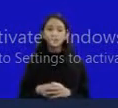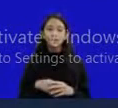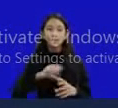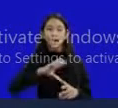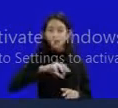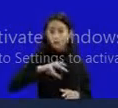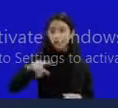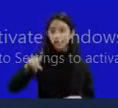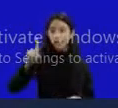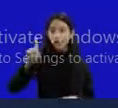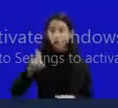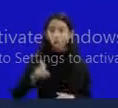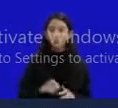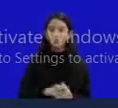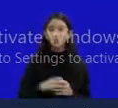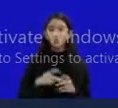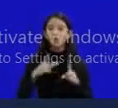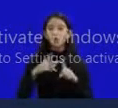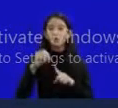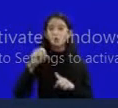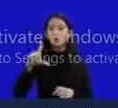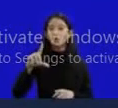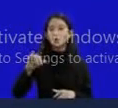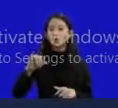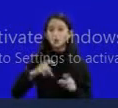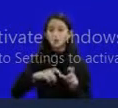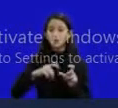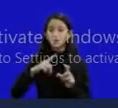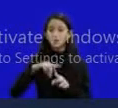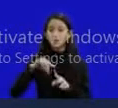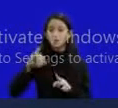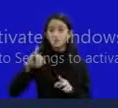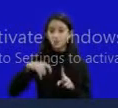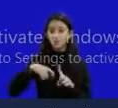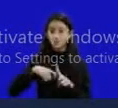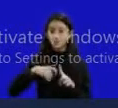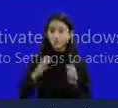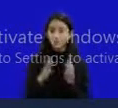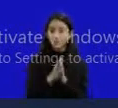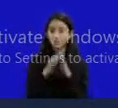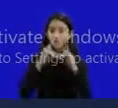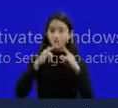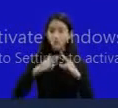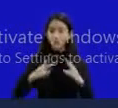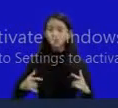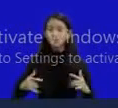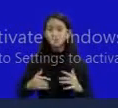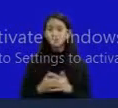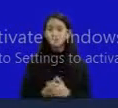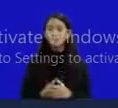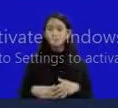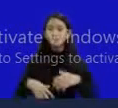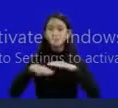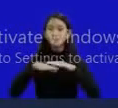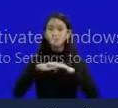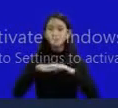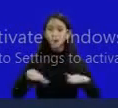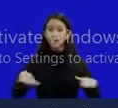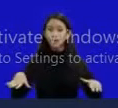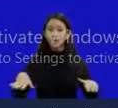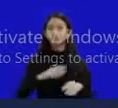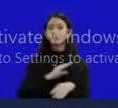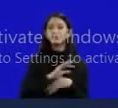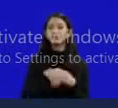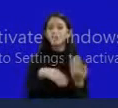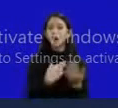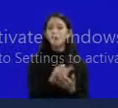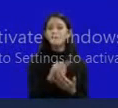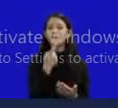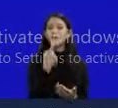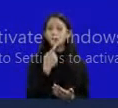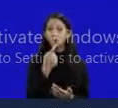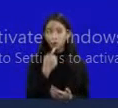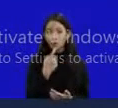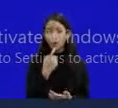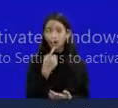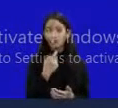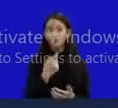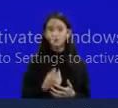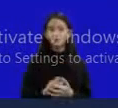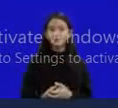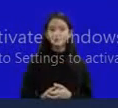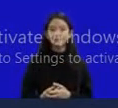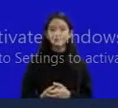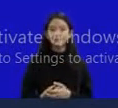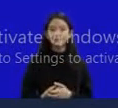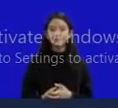pertimbangan yang holistik dan Pemda harus mengambil keputusan itu berdasarkan semua faktor-faktor ini di mana yang mau